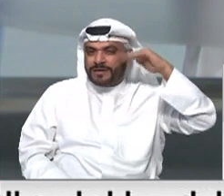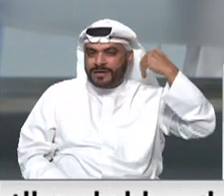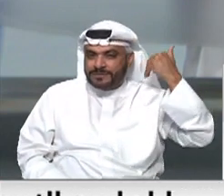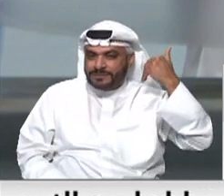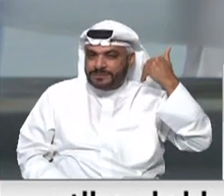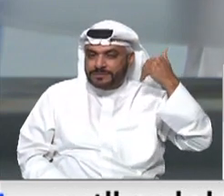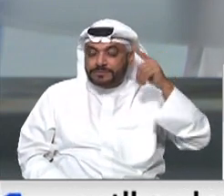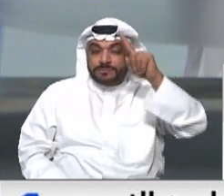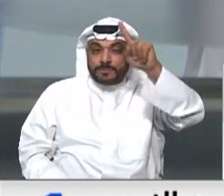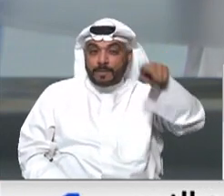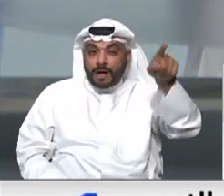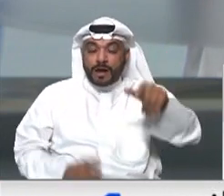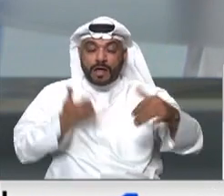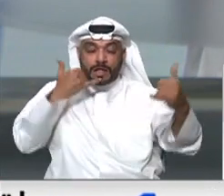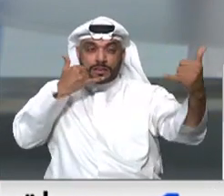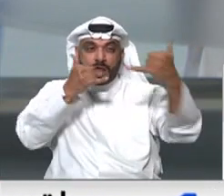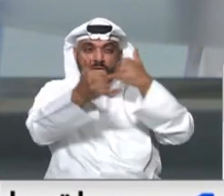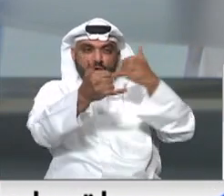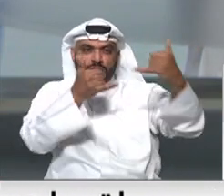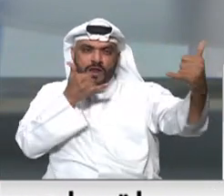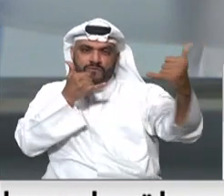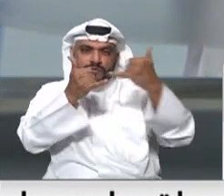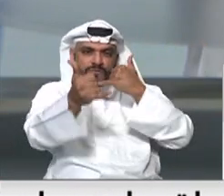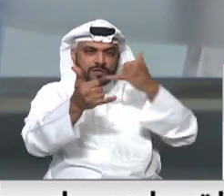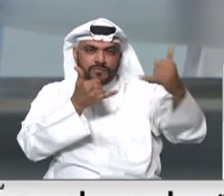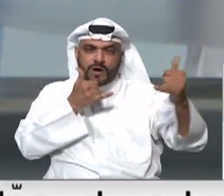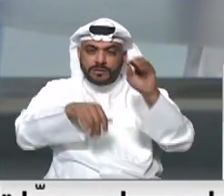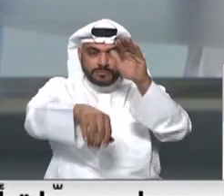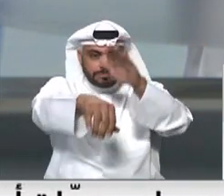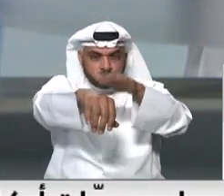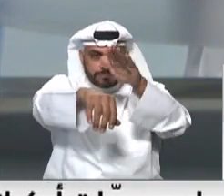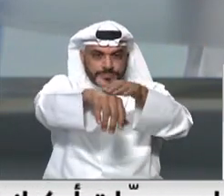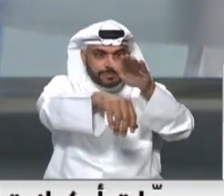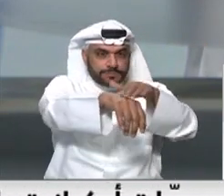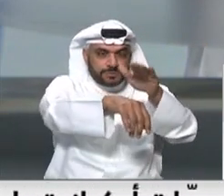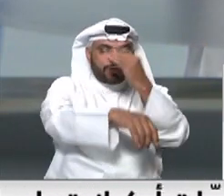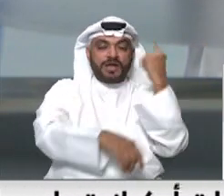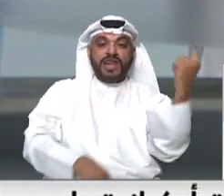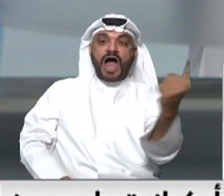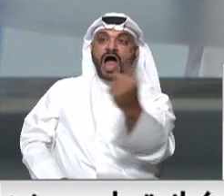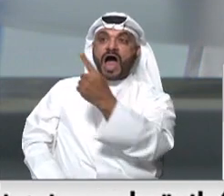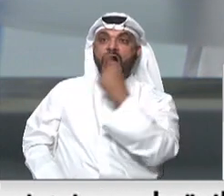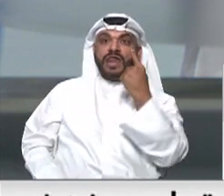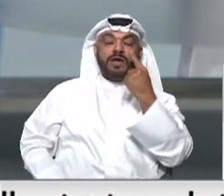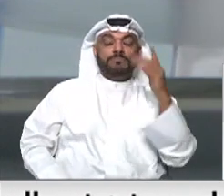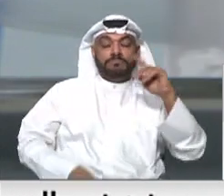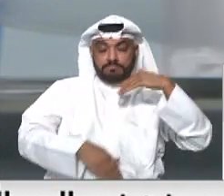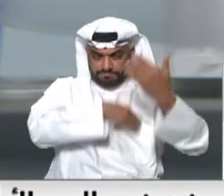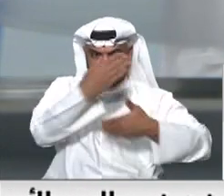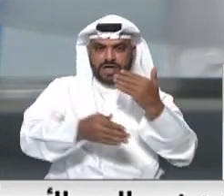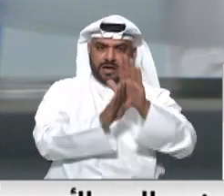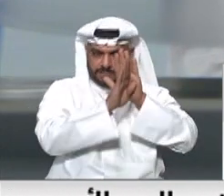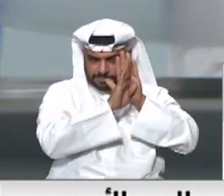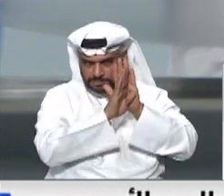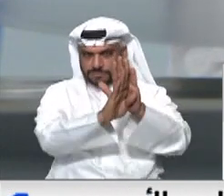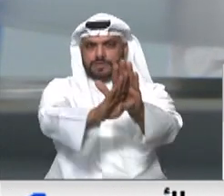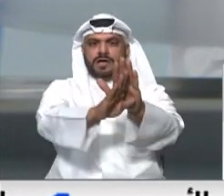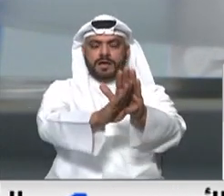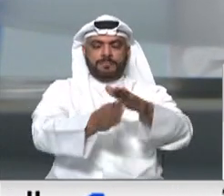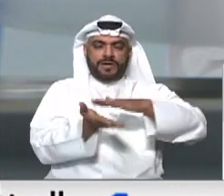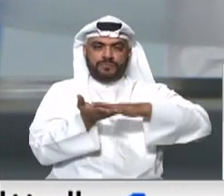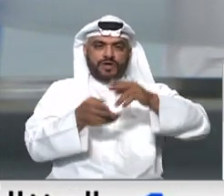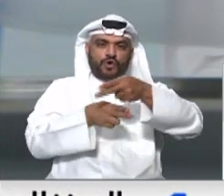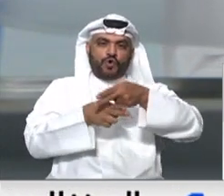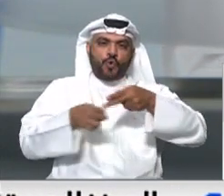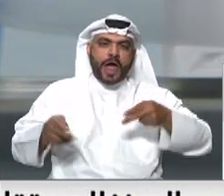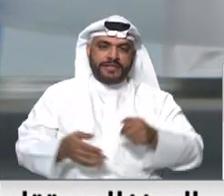بإدانات واتصالات عالية المستوى مع قادة دول العالم الداعمة للحق الكويتي. نعم،